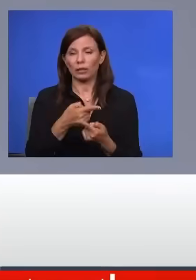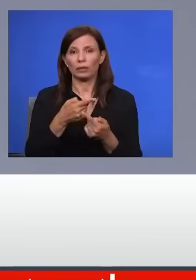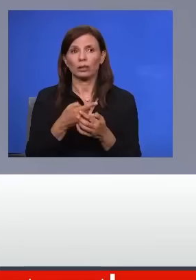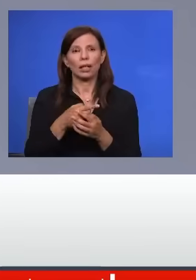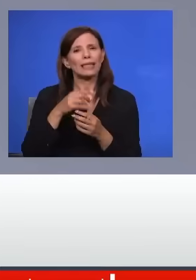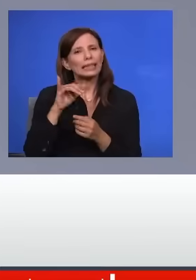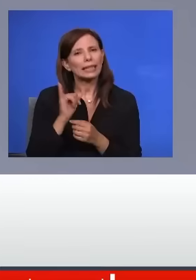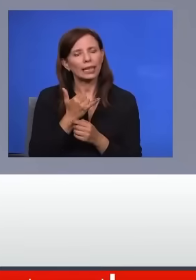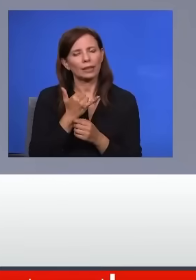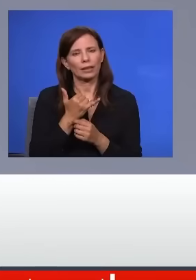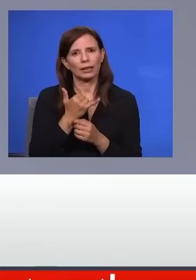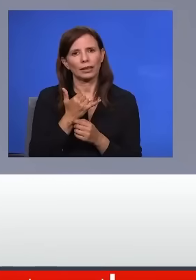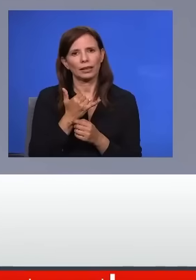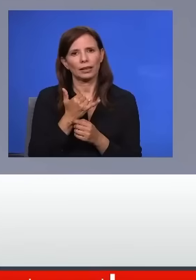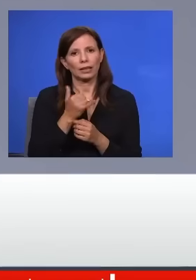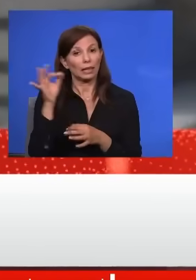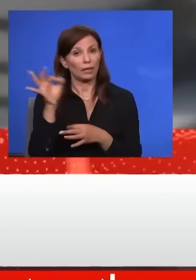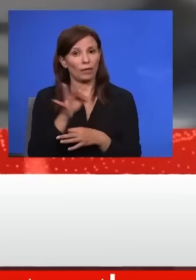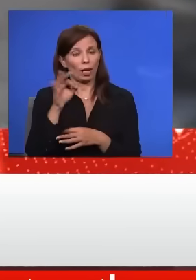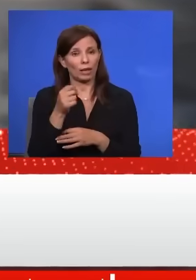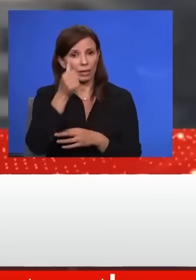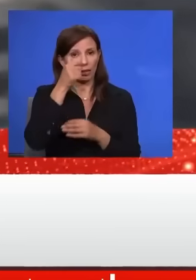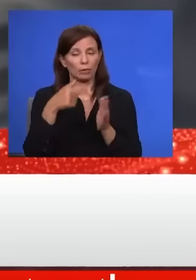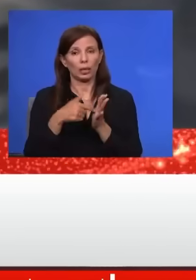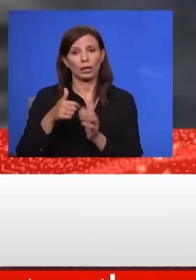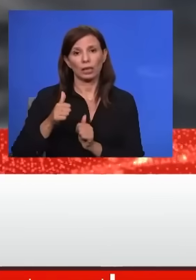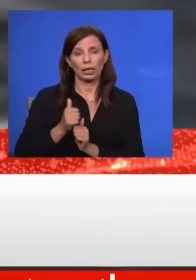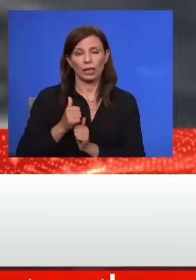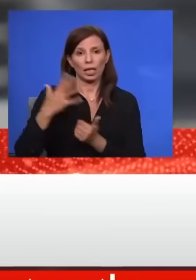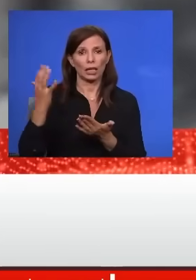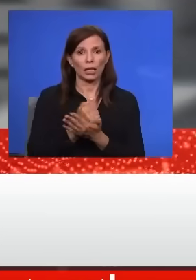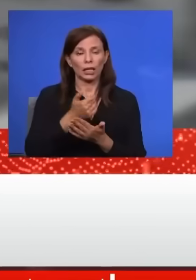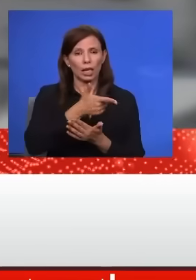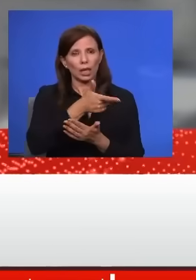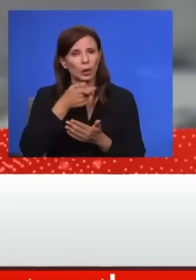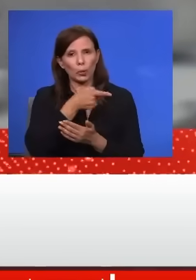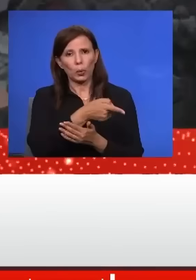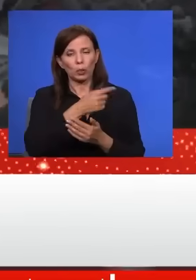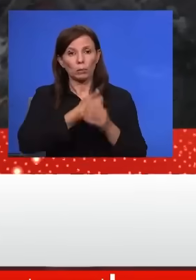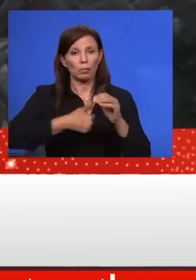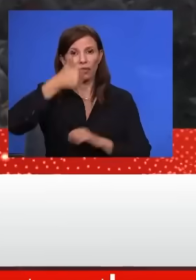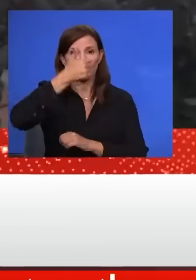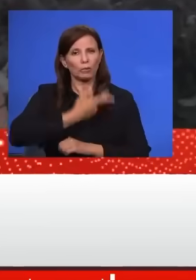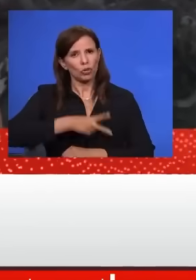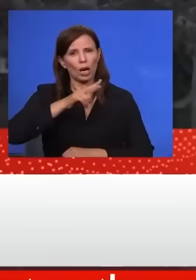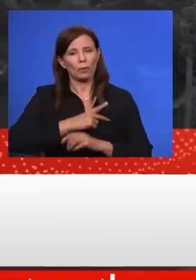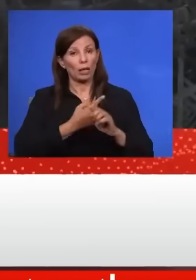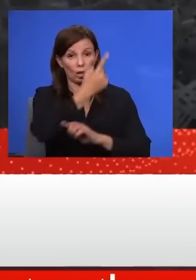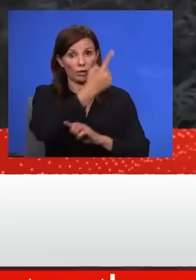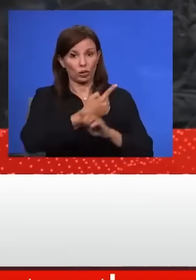א' נפגעה קצת, כי צהל כן הצליח גם לראות במפקדי שטח שאחראים על השיגורים האלה, וגם לפגוע בבורות